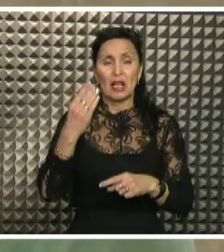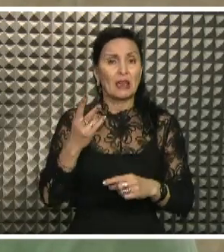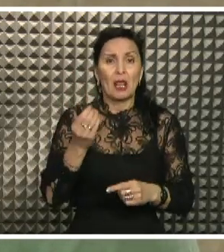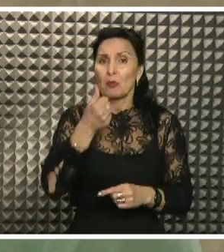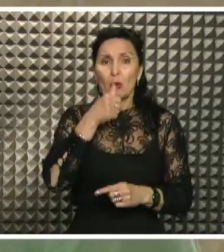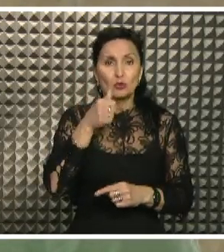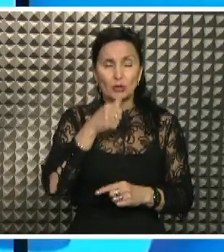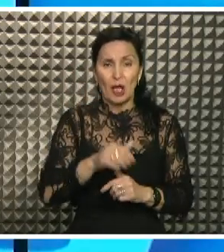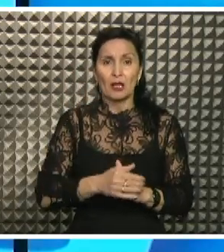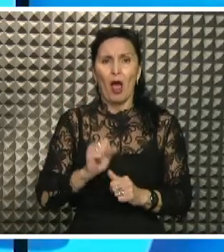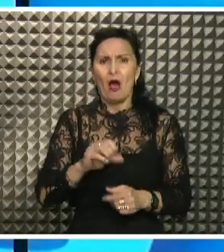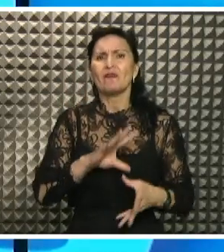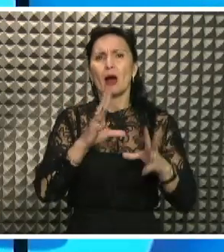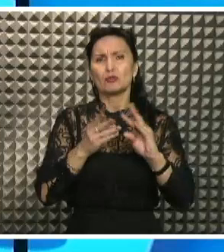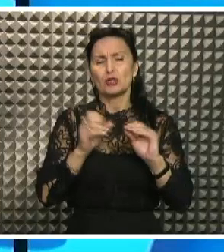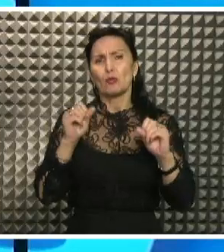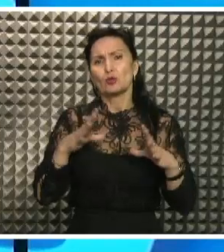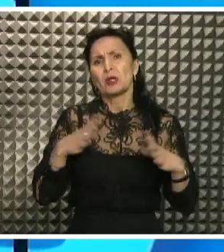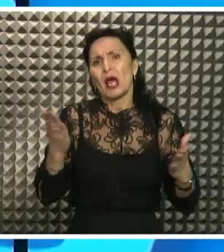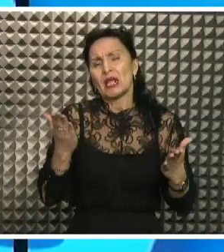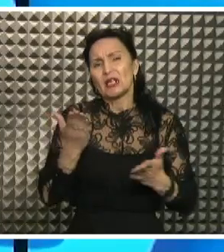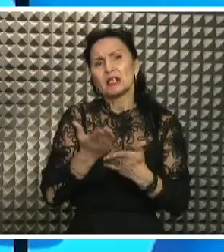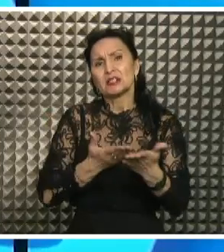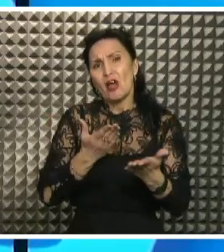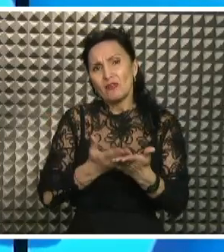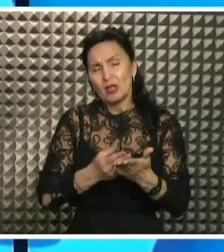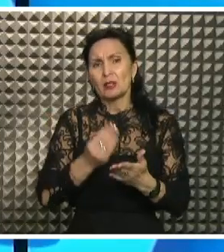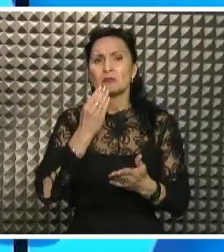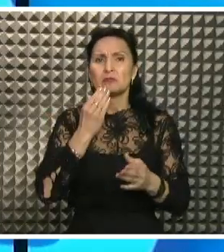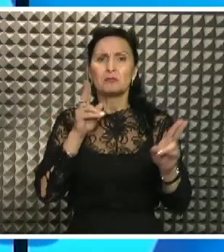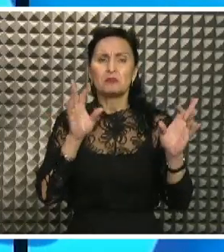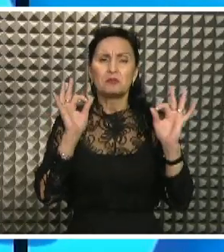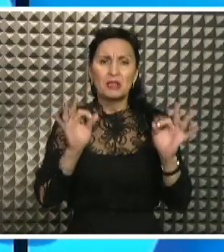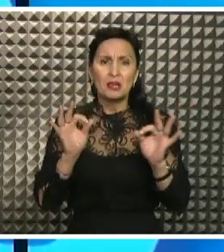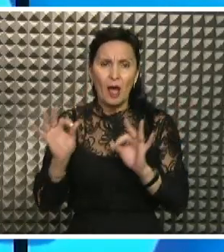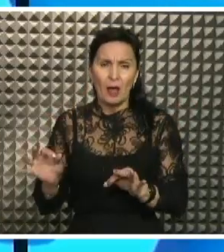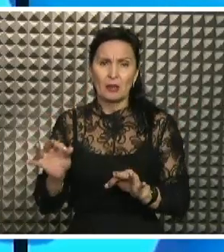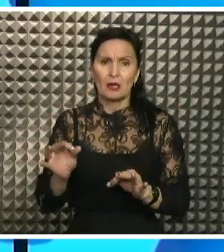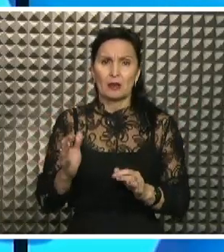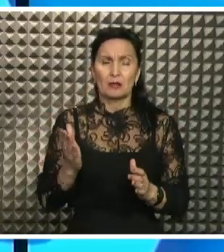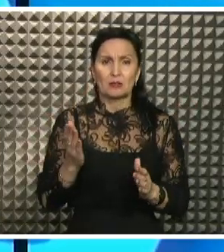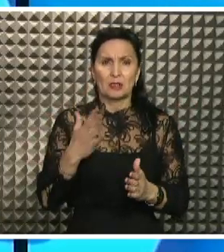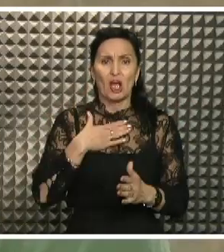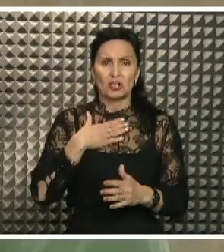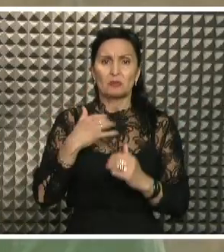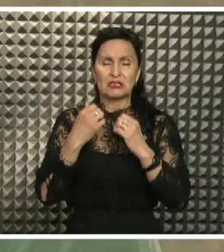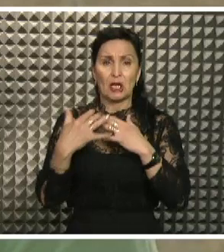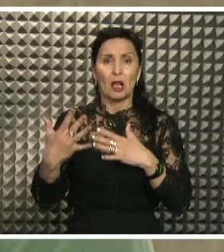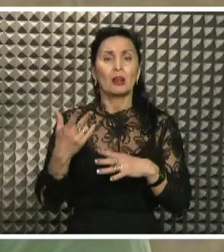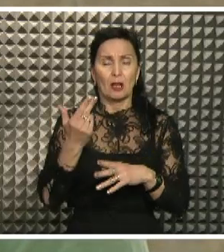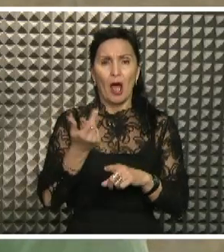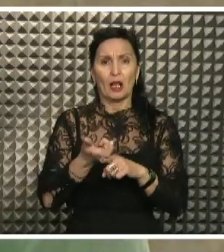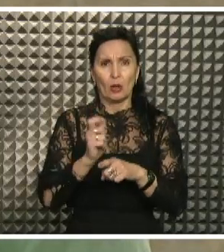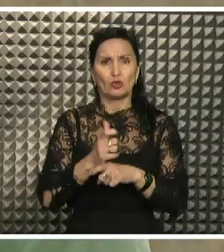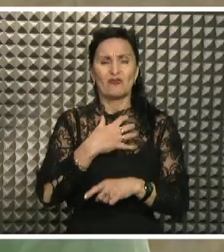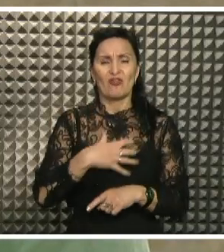далее. Ну, а вообще, может быть, какие-то советы по рациону питания у вас будут нашим зрителям? Ну да, это очень важно. Мы можем важно.